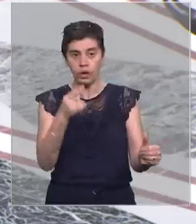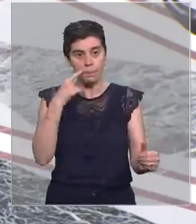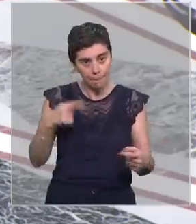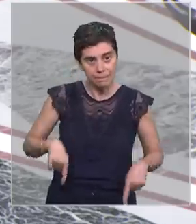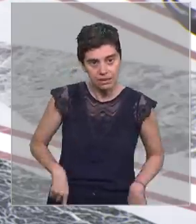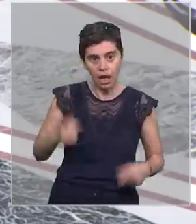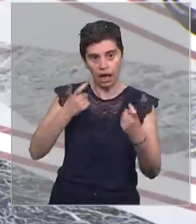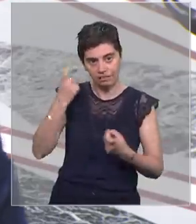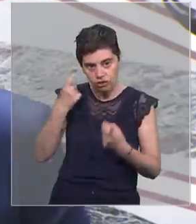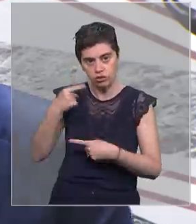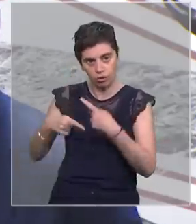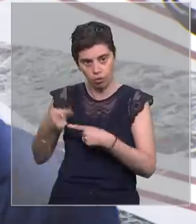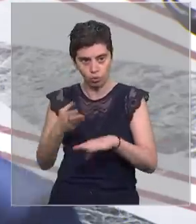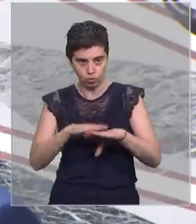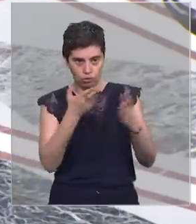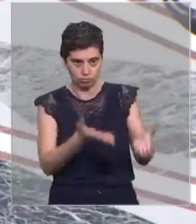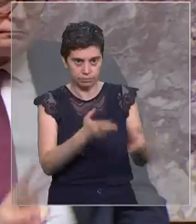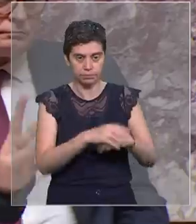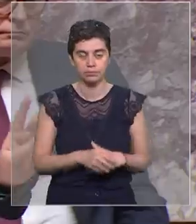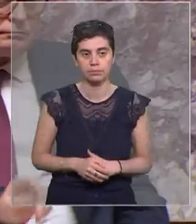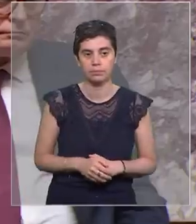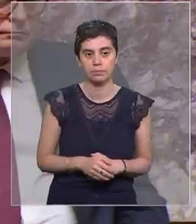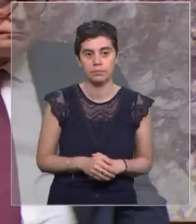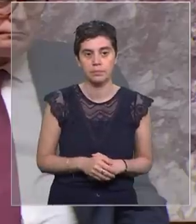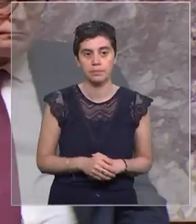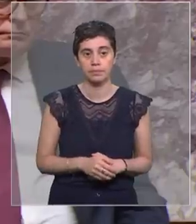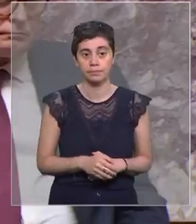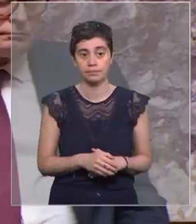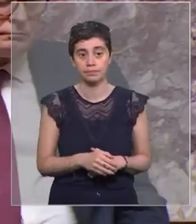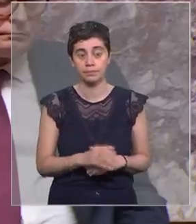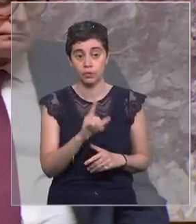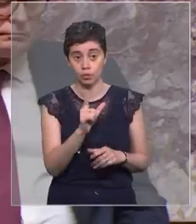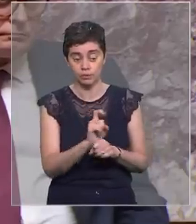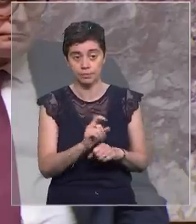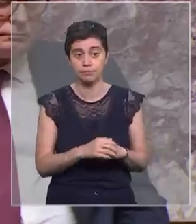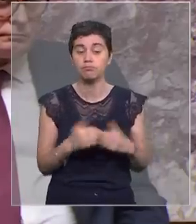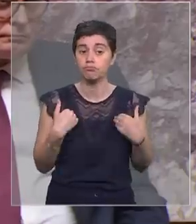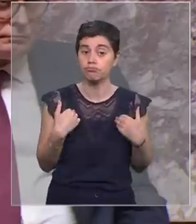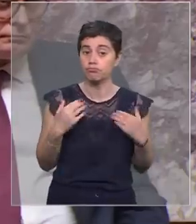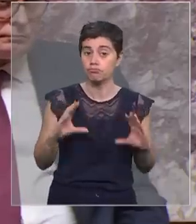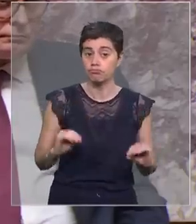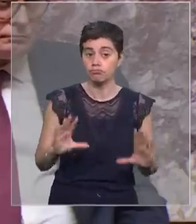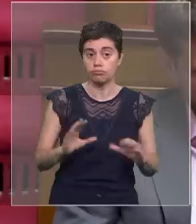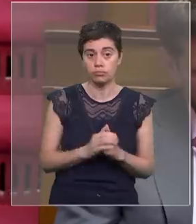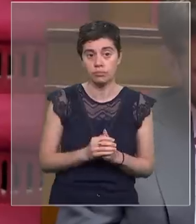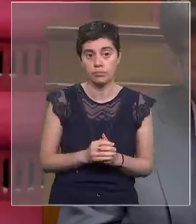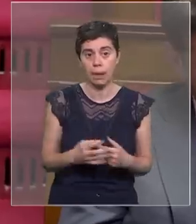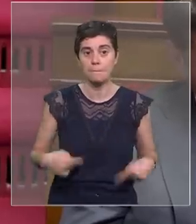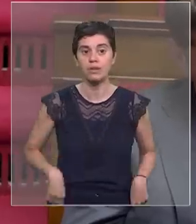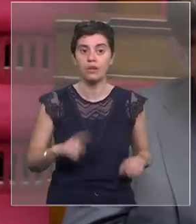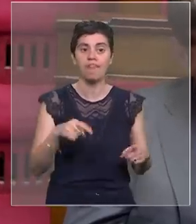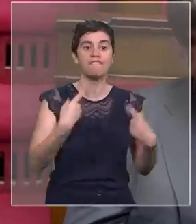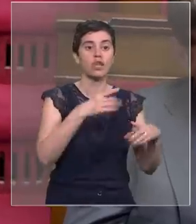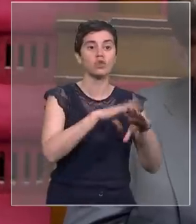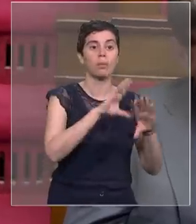généralement du gouvernement. Je vous remercie. Je vous remercie, monsieur le ministre. Vous avez 2 secondes. L'impression que nous avons, c'est que les ministres font un petit tour et puis s'en